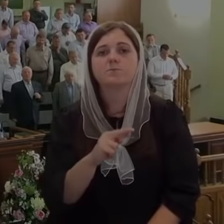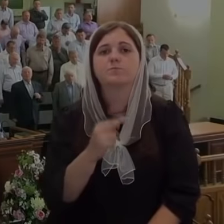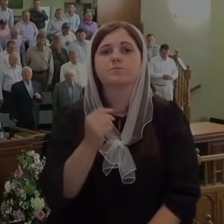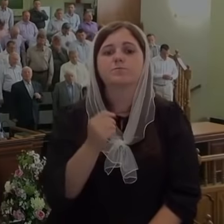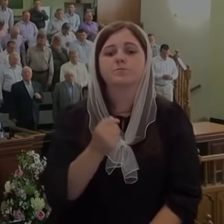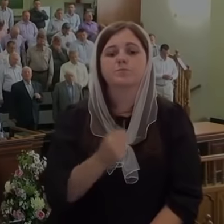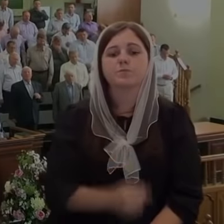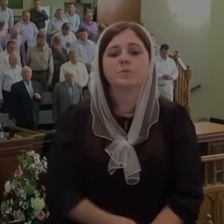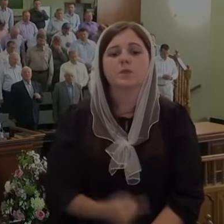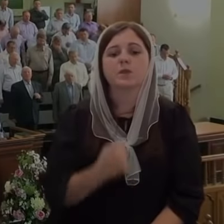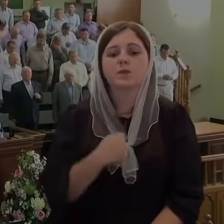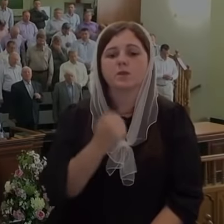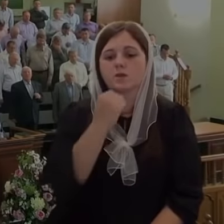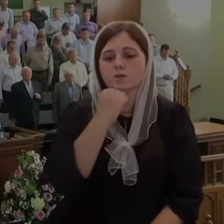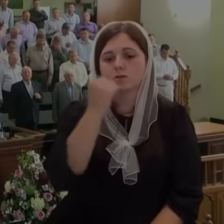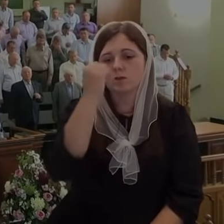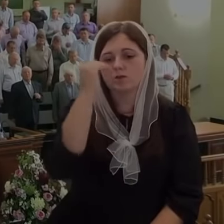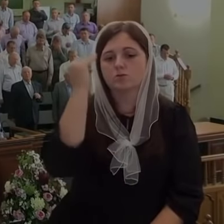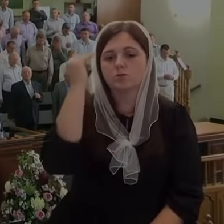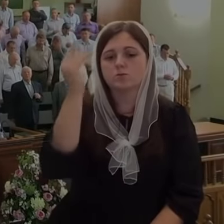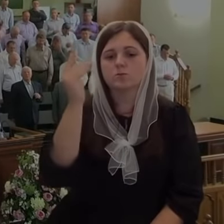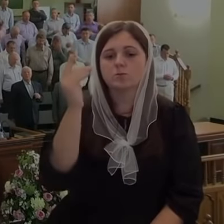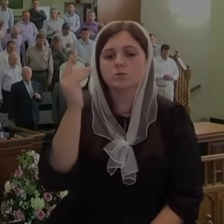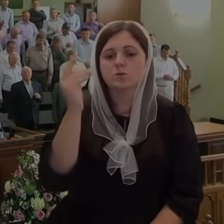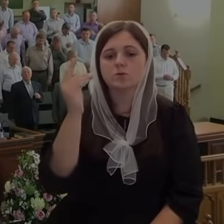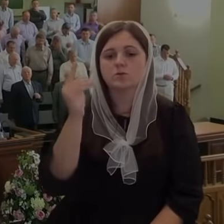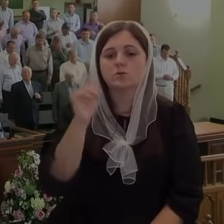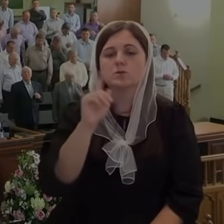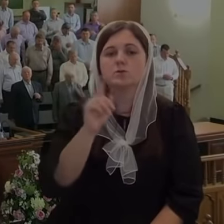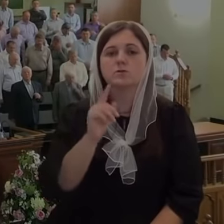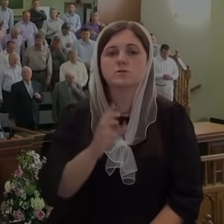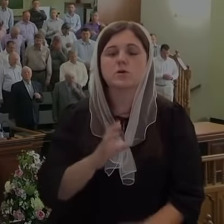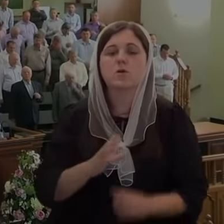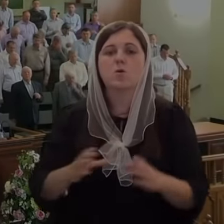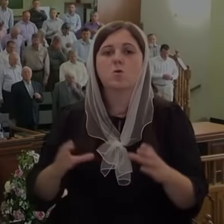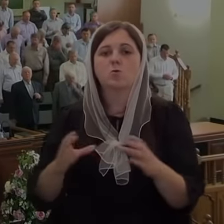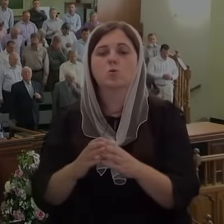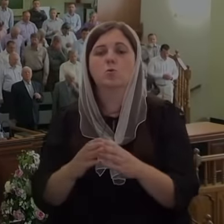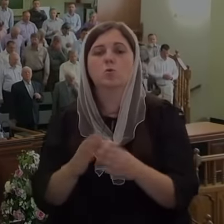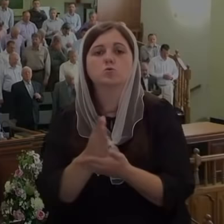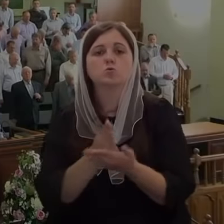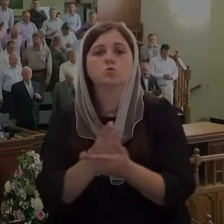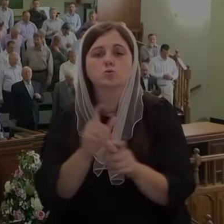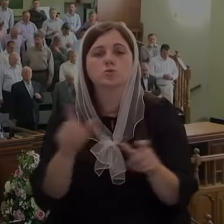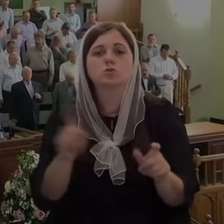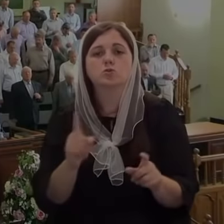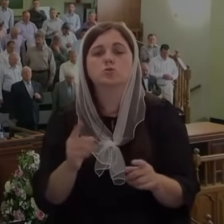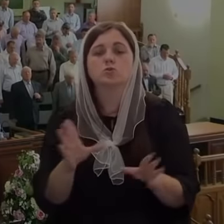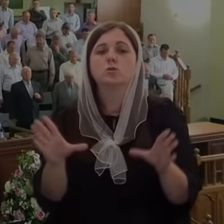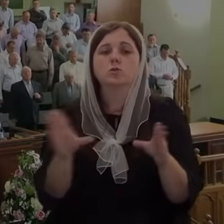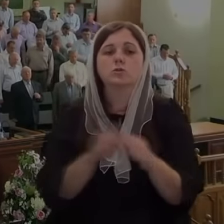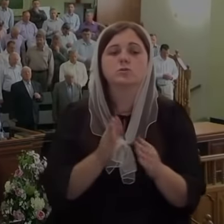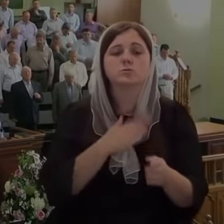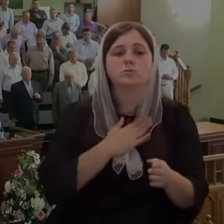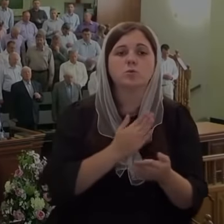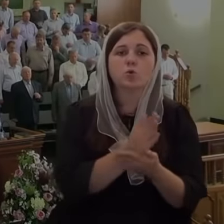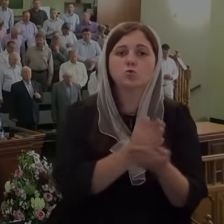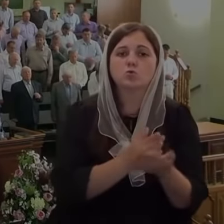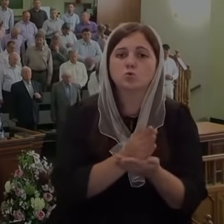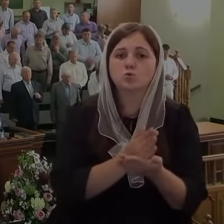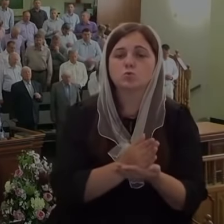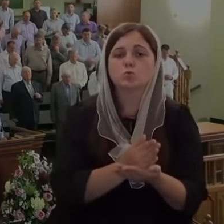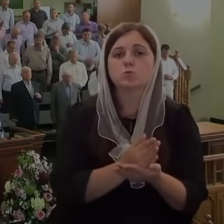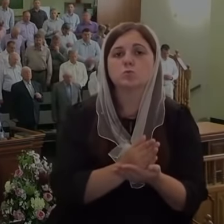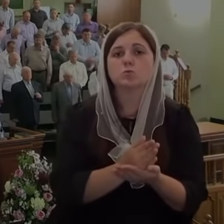Господь. Я благодарен Тебе, Господь, за команду служителей, которые со мной крутятся в интернатах, которые вместе со